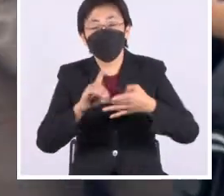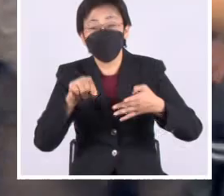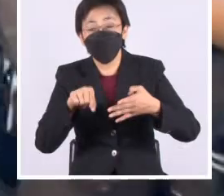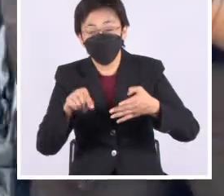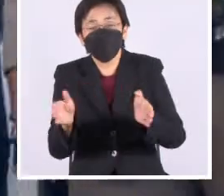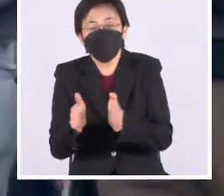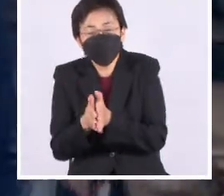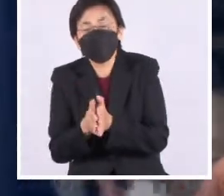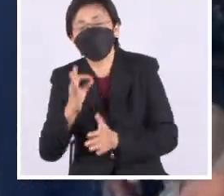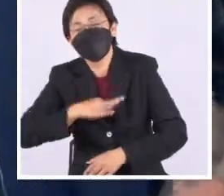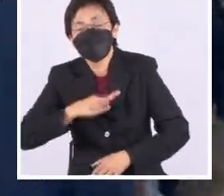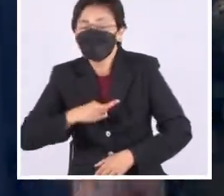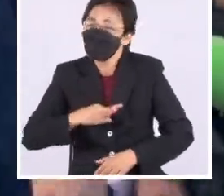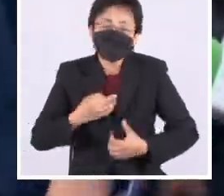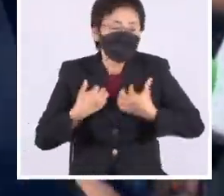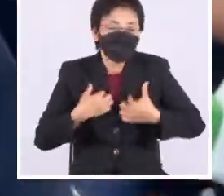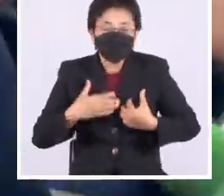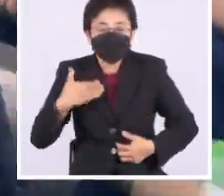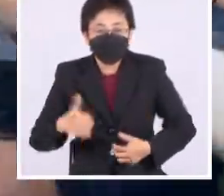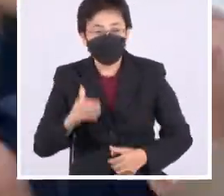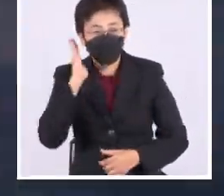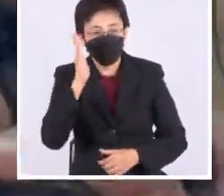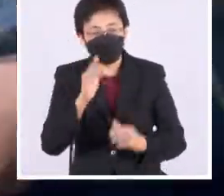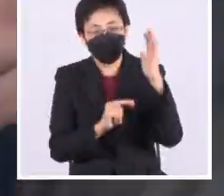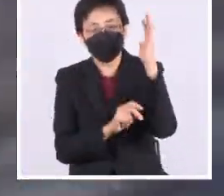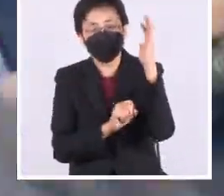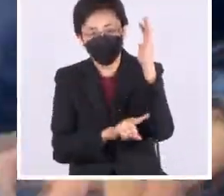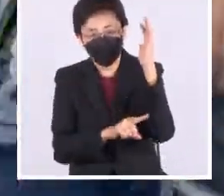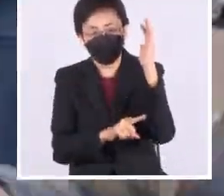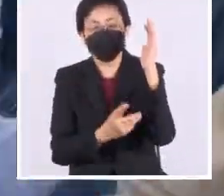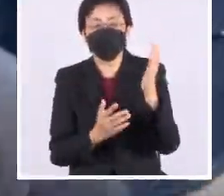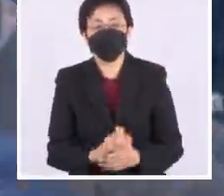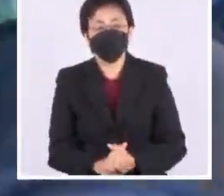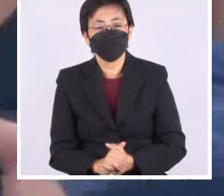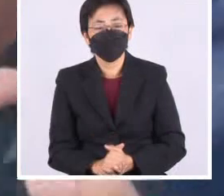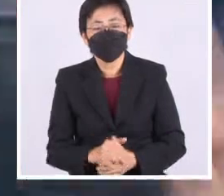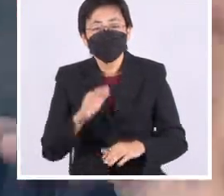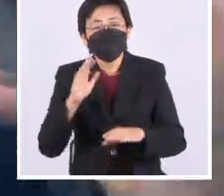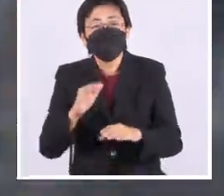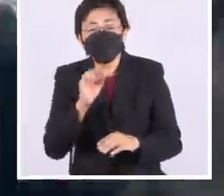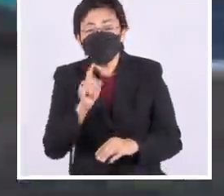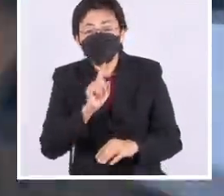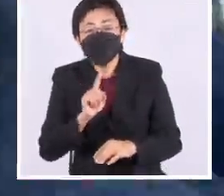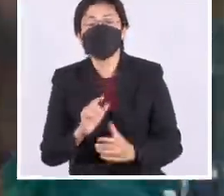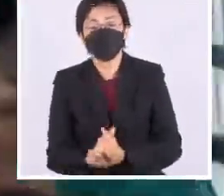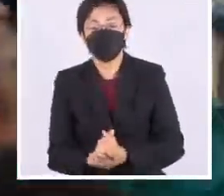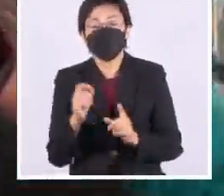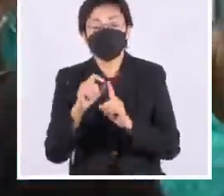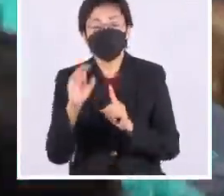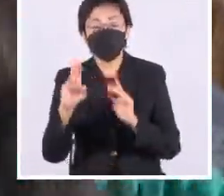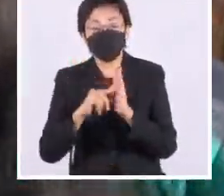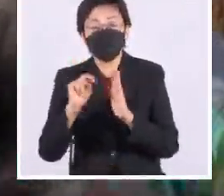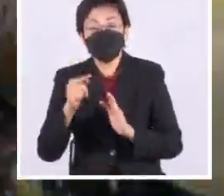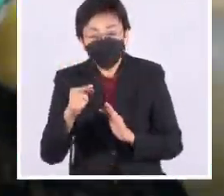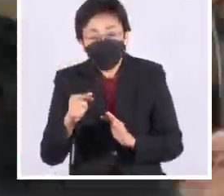คือผู้ชายคนนี้เนี่ยนะคะเป็นคนนครศรีธรรมราชคนแถวนี้เรียกบังบังไปไหนบังบังก็คือพี่ชายแต่ว่าลักษณะคนนี้ไม่ค่อย